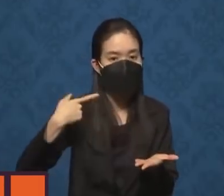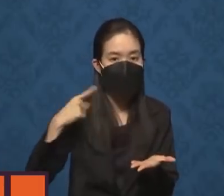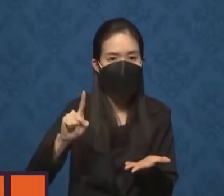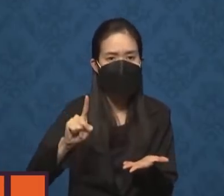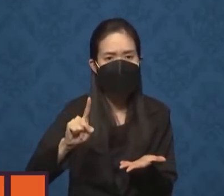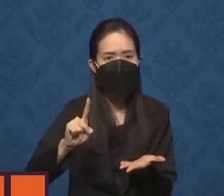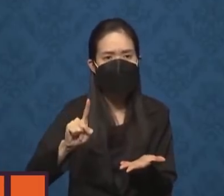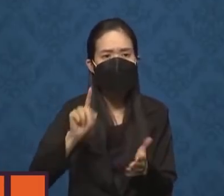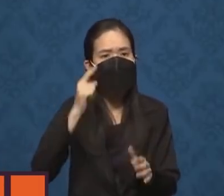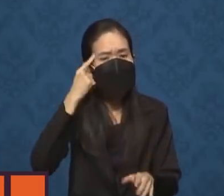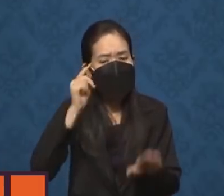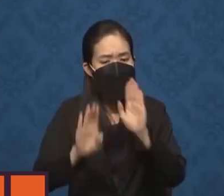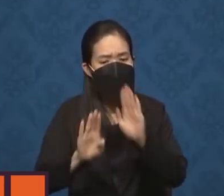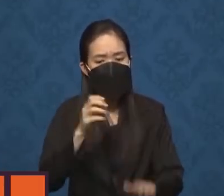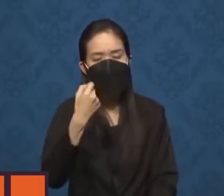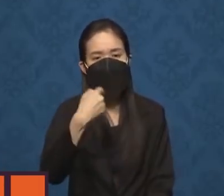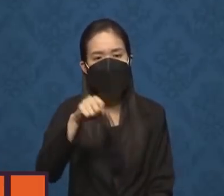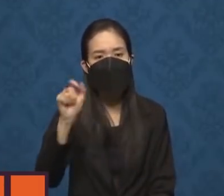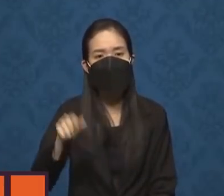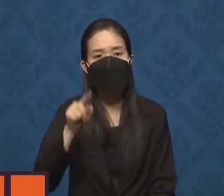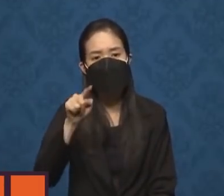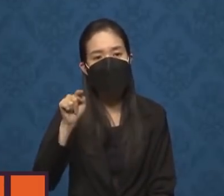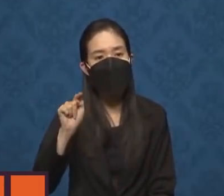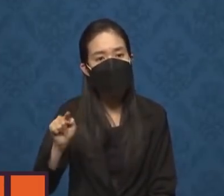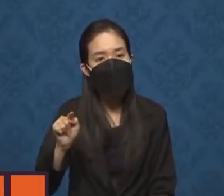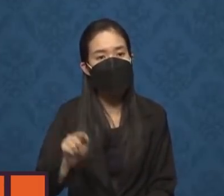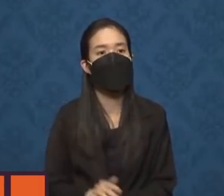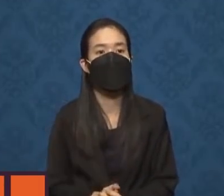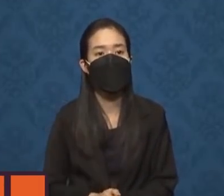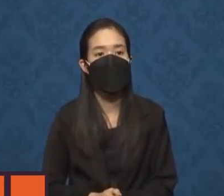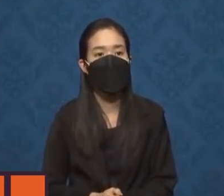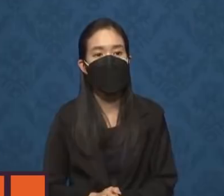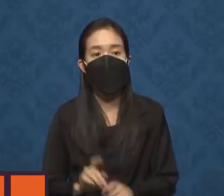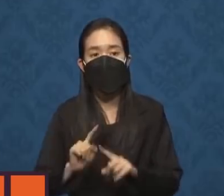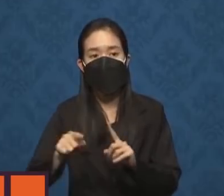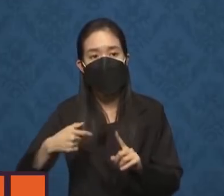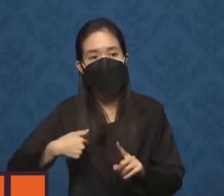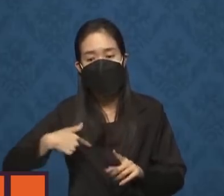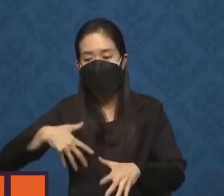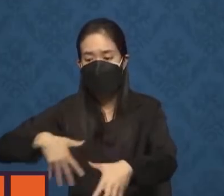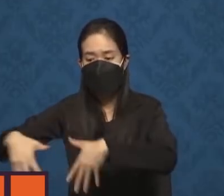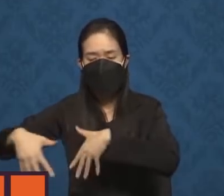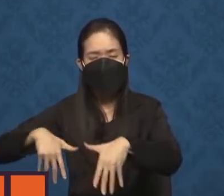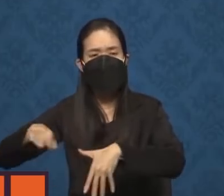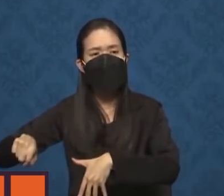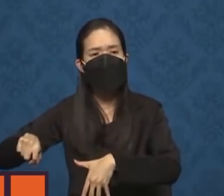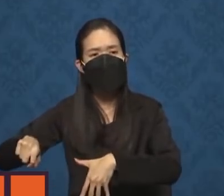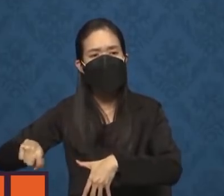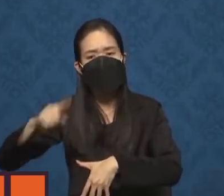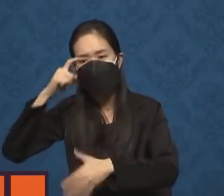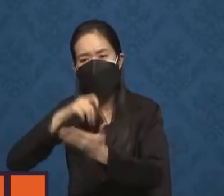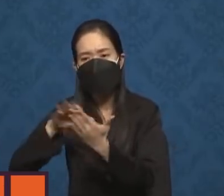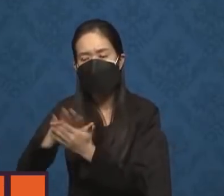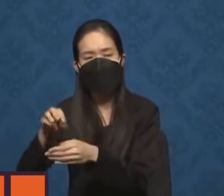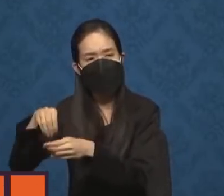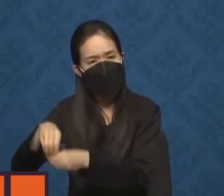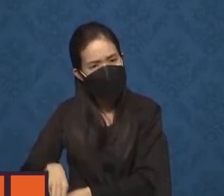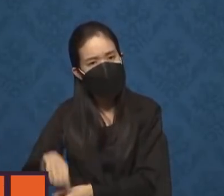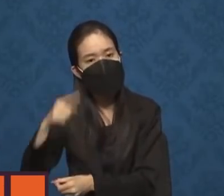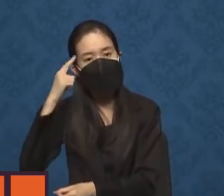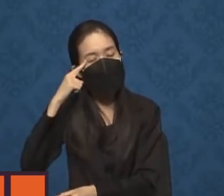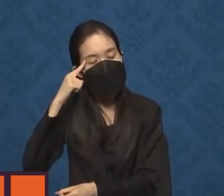แค่ 10%ในประเทศนี้เสียงดังกว่าเสียงพี่น้องประชาชนอีกหลายสิบล้านคนในประเทศนี้เช่น